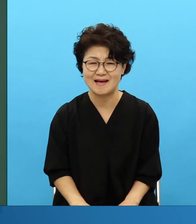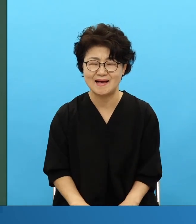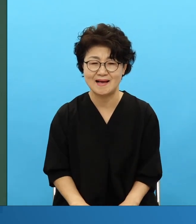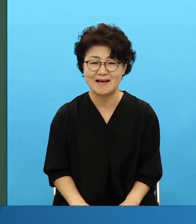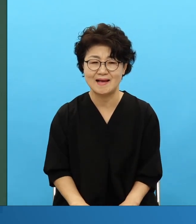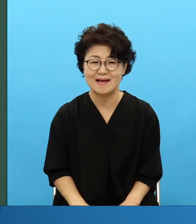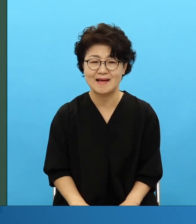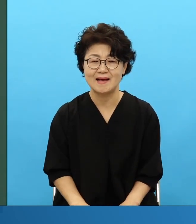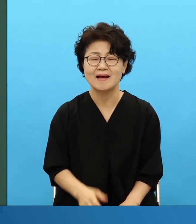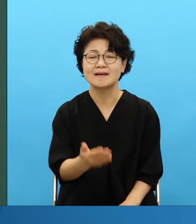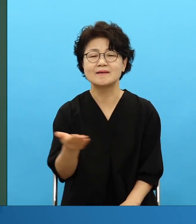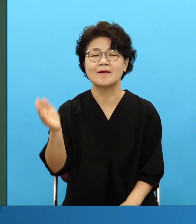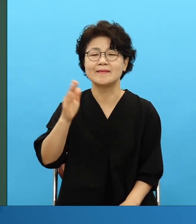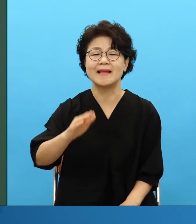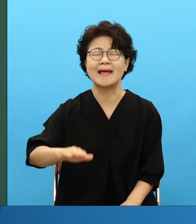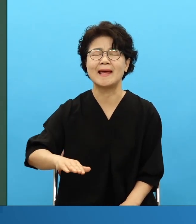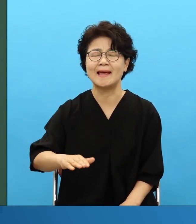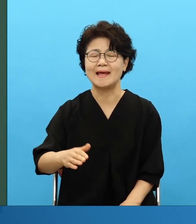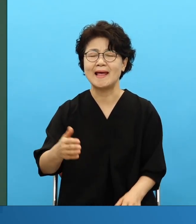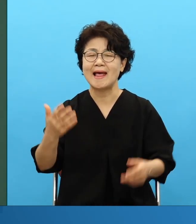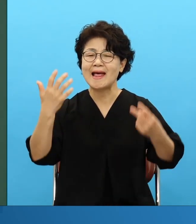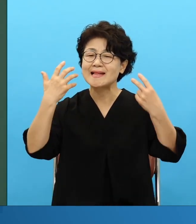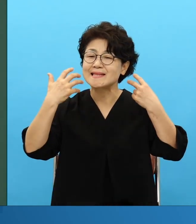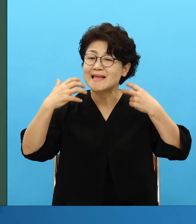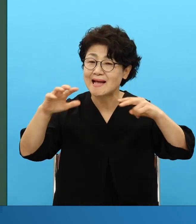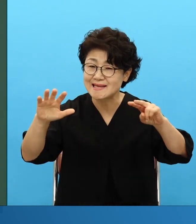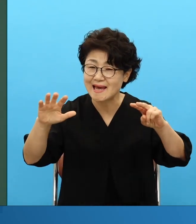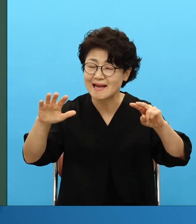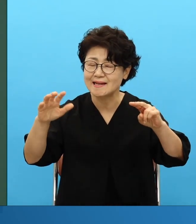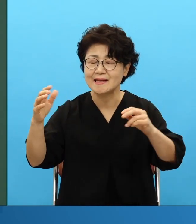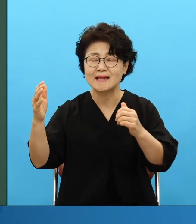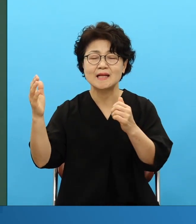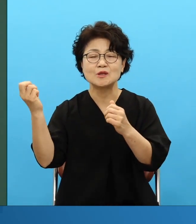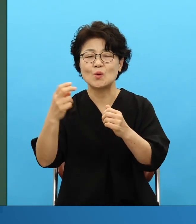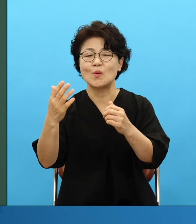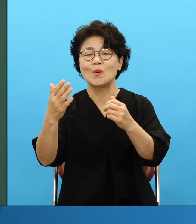금방 캐치한 겁니다. And already Daniel and his friends, they caught on 뜻을 정한 겁니다.